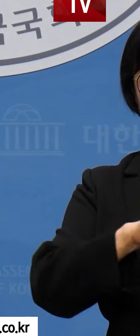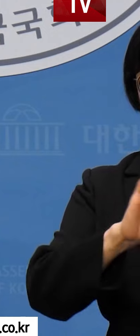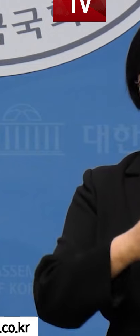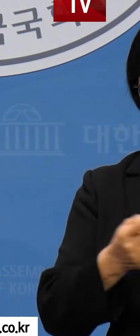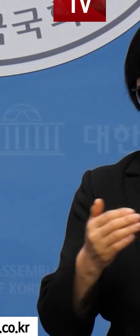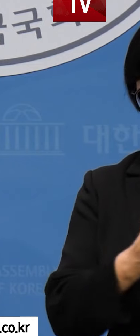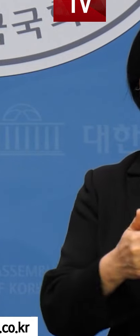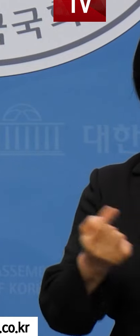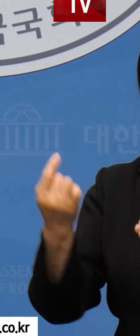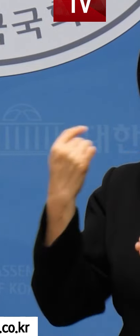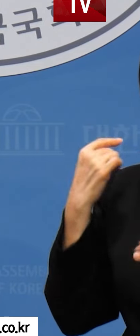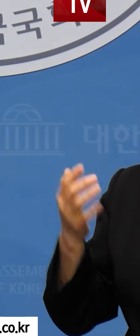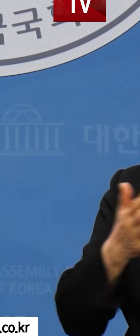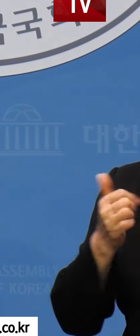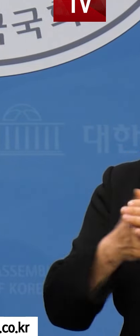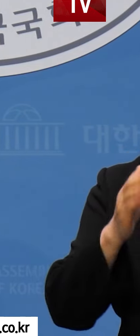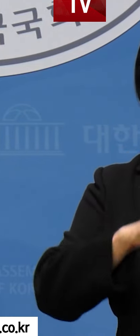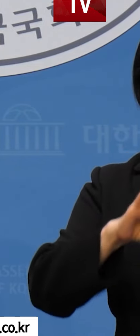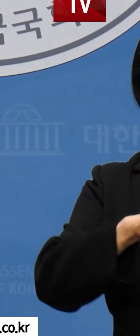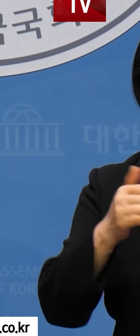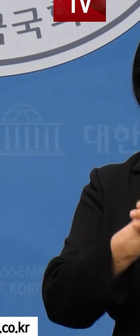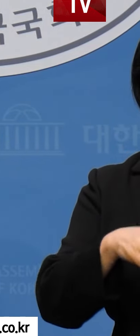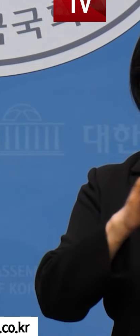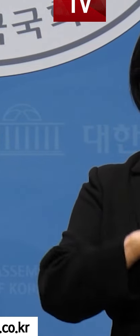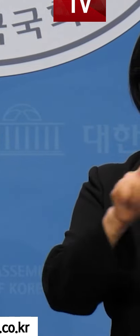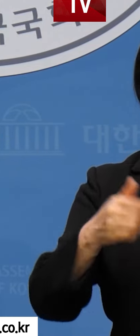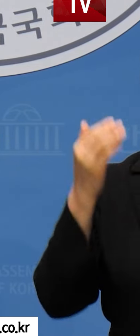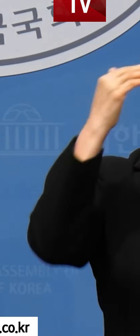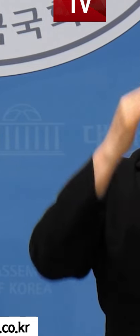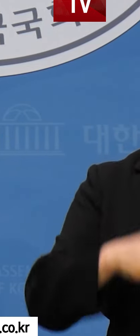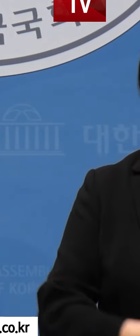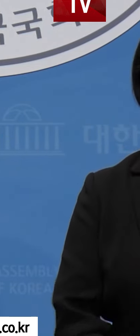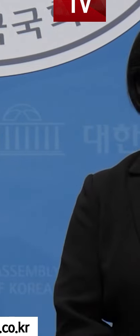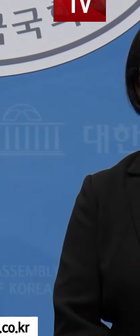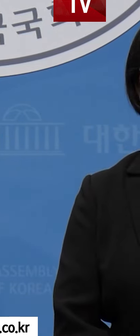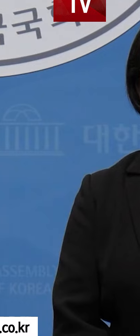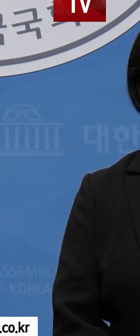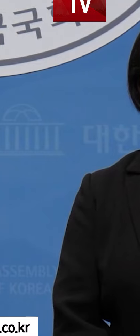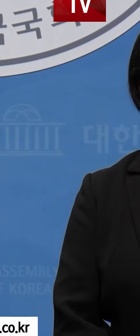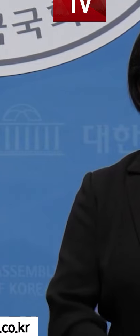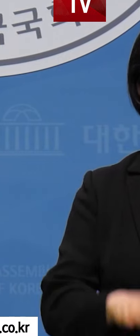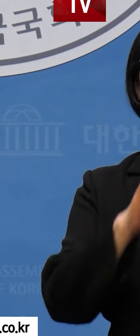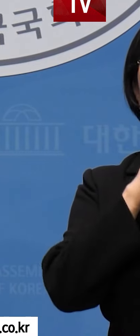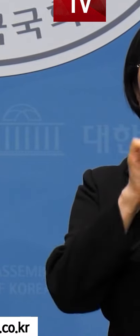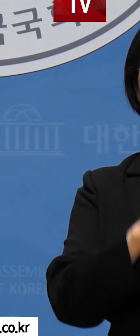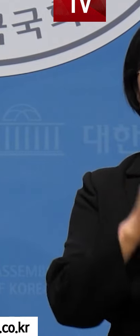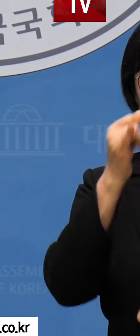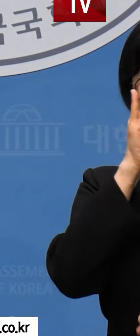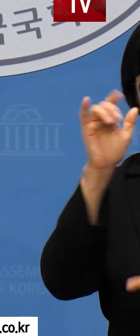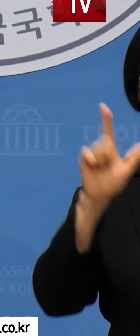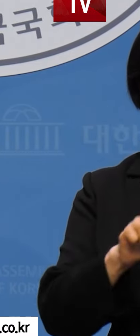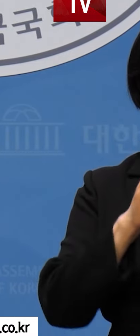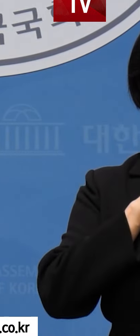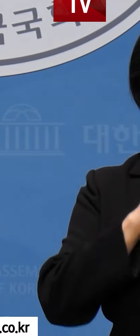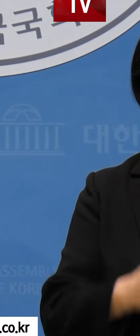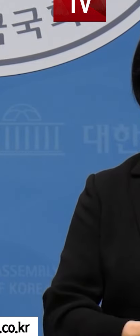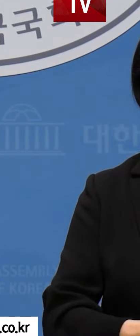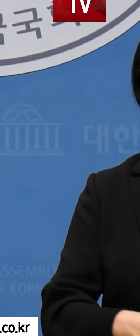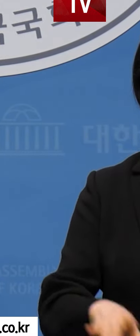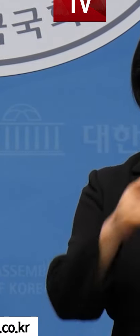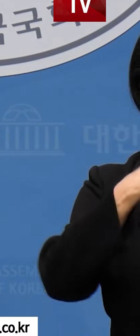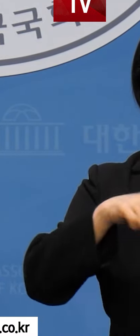발표하고 뒤에서는 그 공약의 실천을 방해하고 있다. 이게 진정성 있는 태도인가?